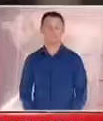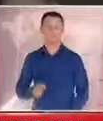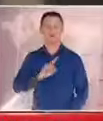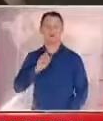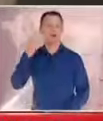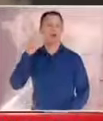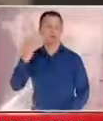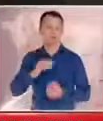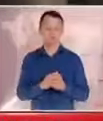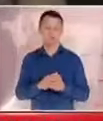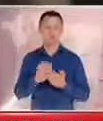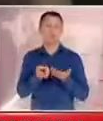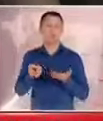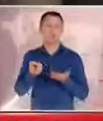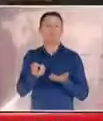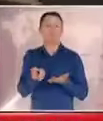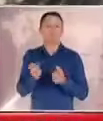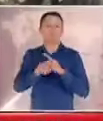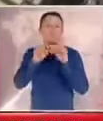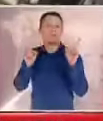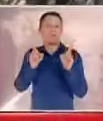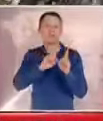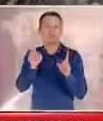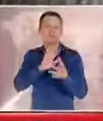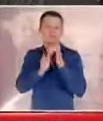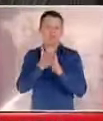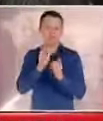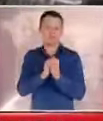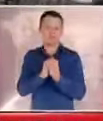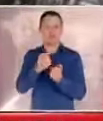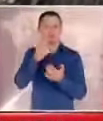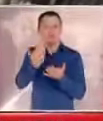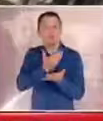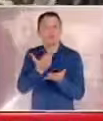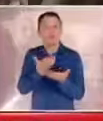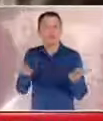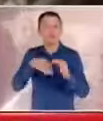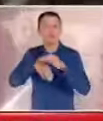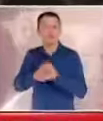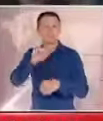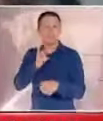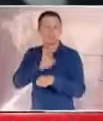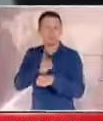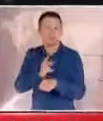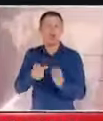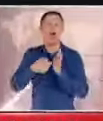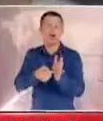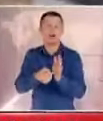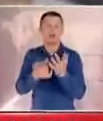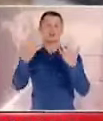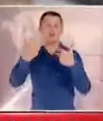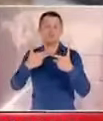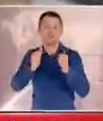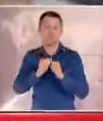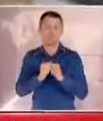Dimineața care nu se va sfârși, spune o poveste dureroasă într-o perioadă în care migrația și prostituția reprezintă doar cifre statistice într-un tabel.